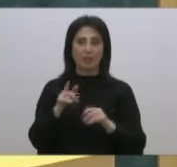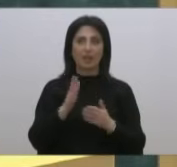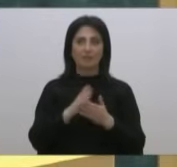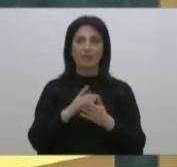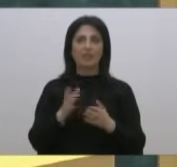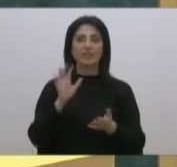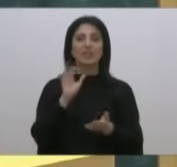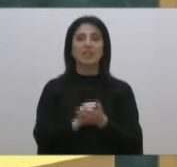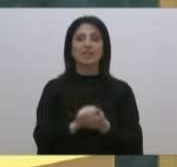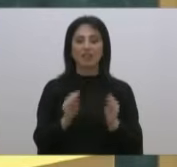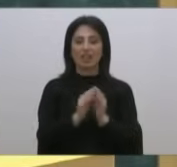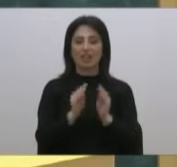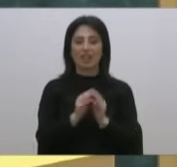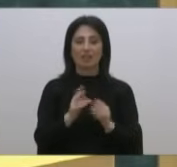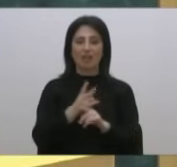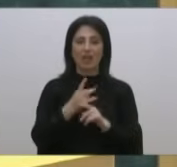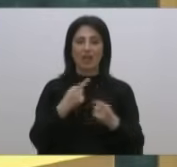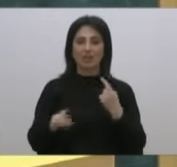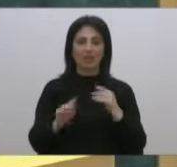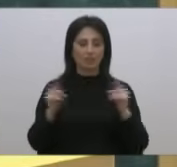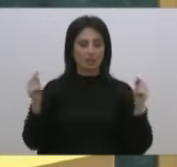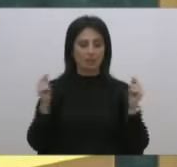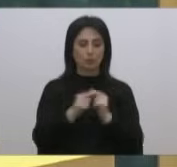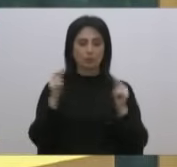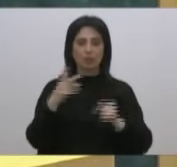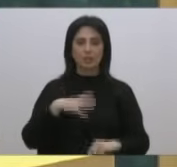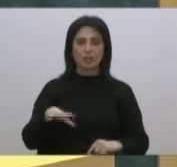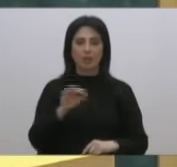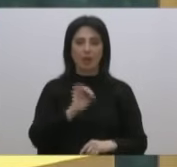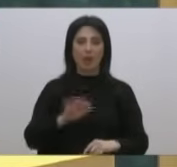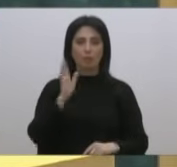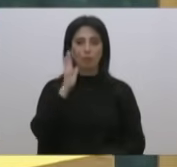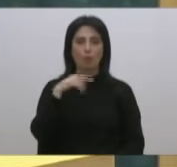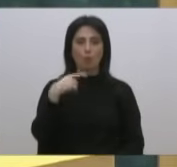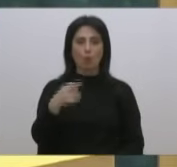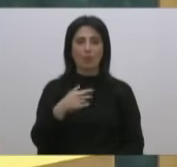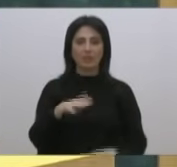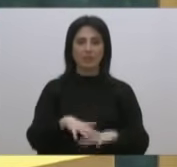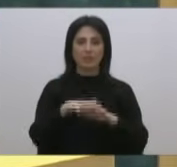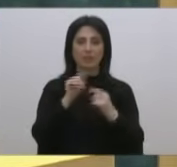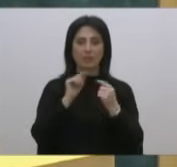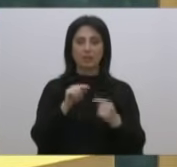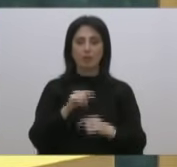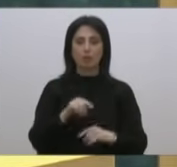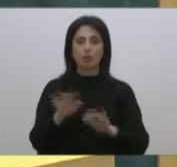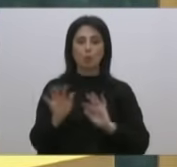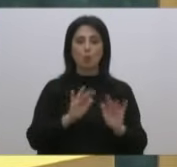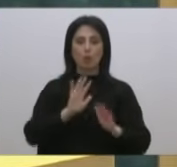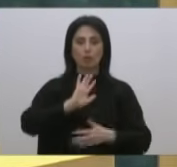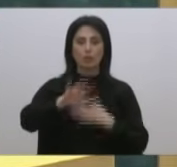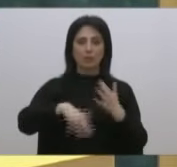Aris Dakawebuli, Igive Radikalizmit, Zustat, Sakartvelos Evropuli Momavlis, Sabotajit, Ta